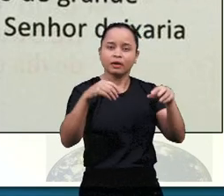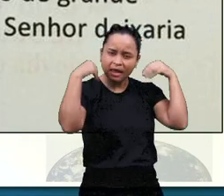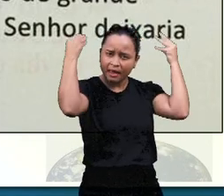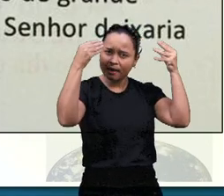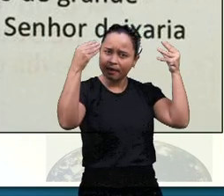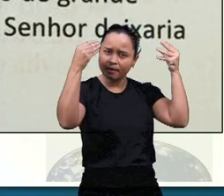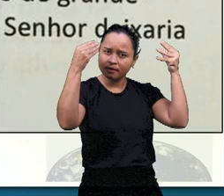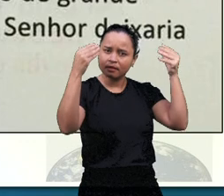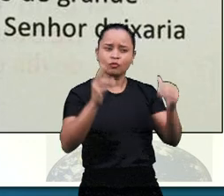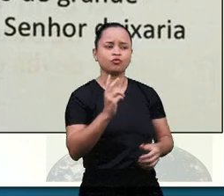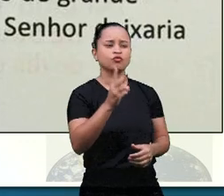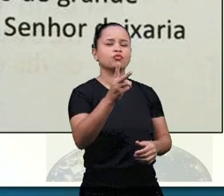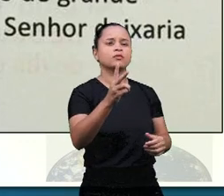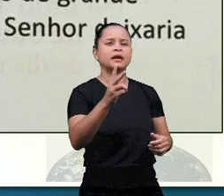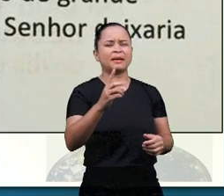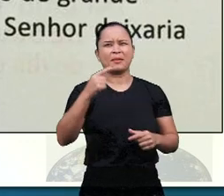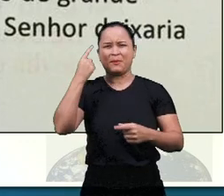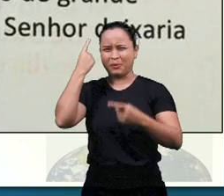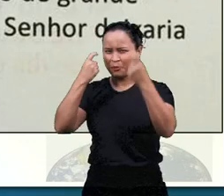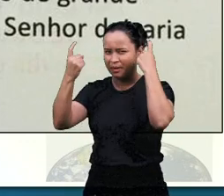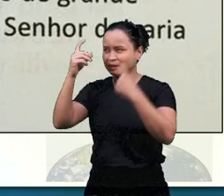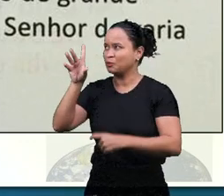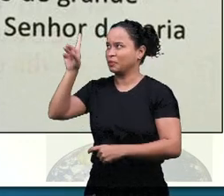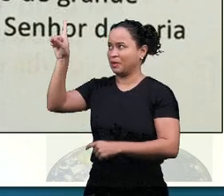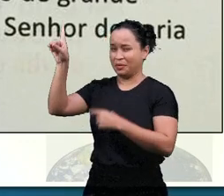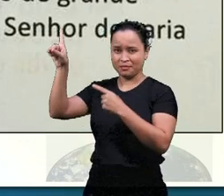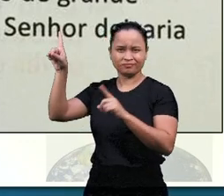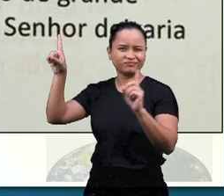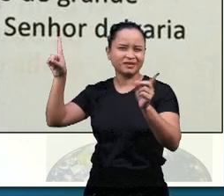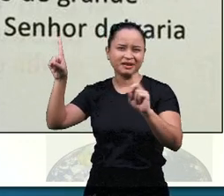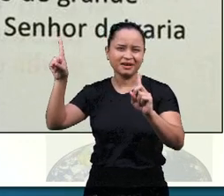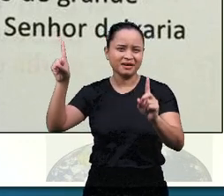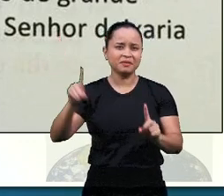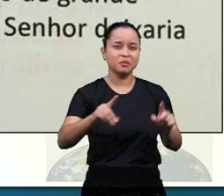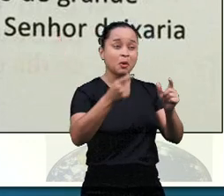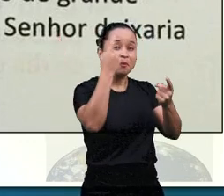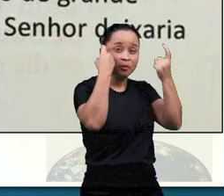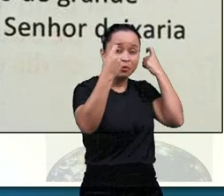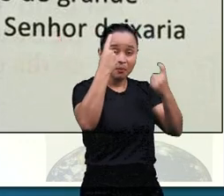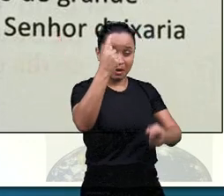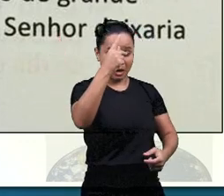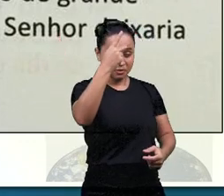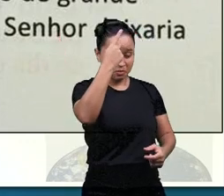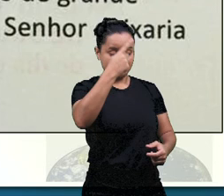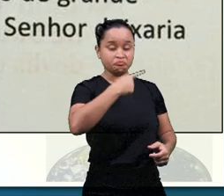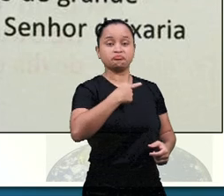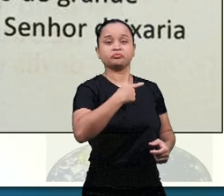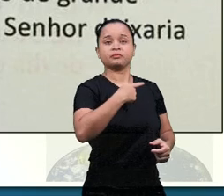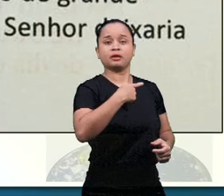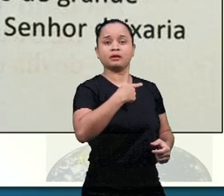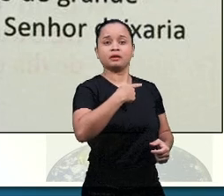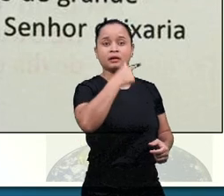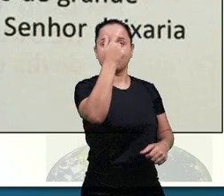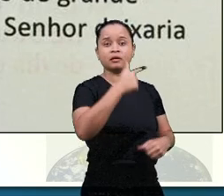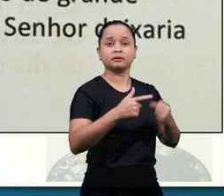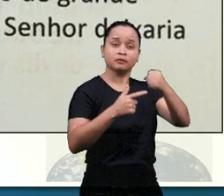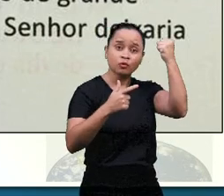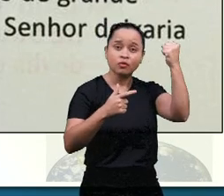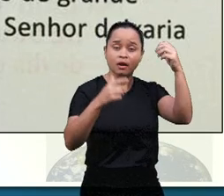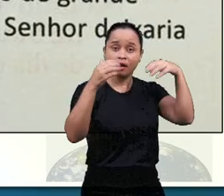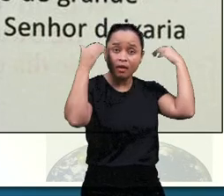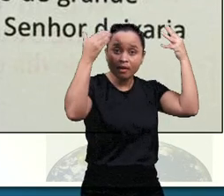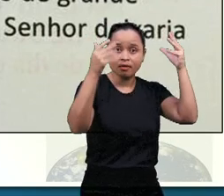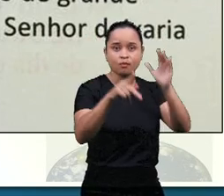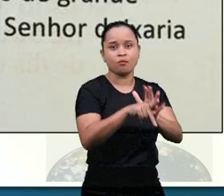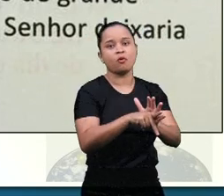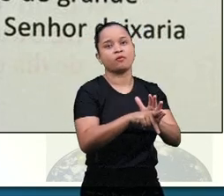honoré. Saül n'était pas préoccupé avec Dieu, il était préoccupé avec lui. En fin de compte, les anciens du peuple d'Israël,